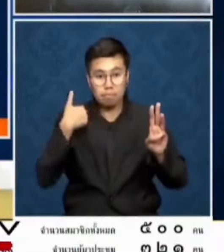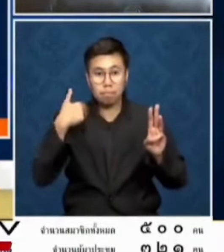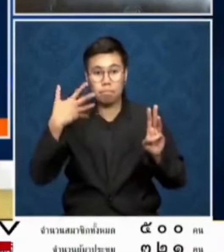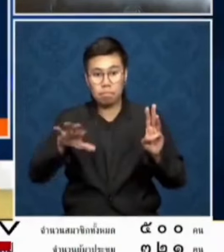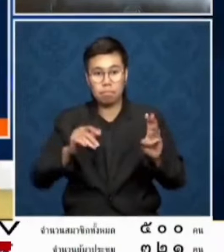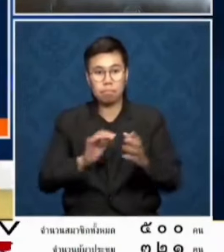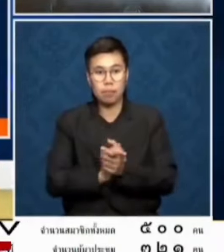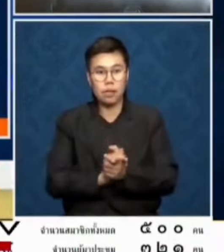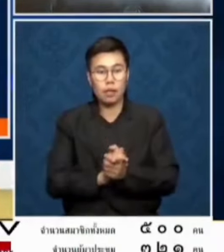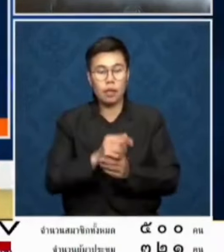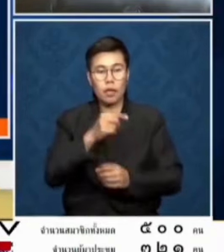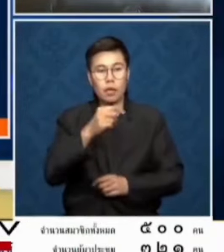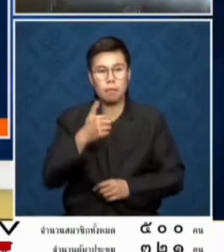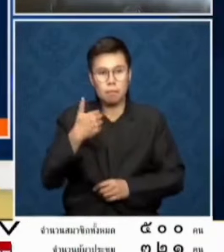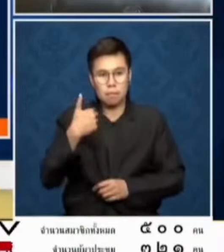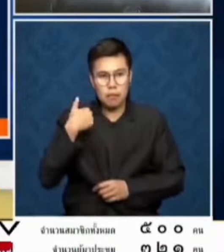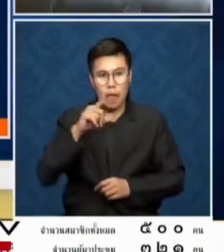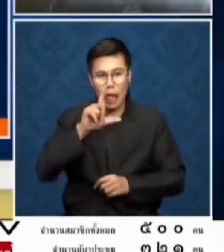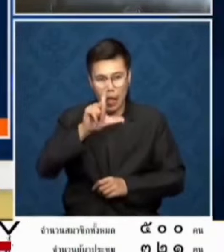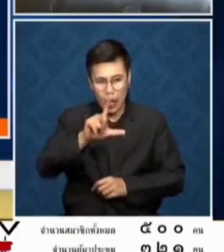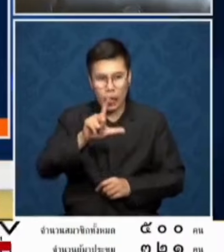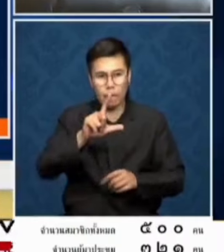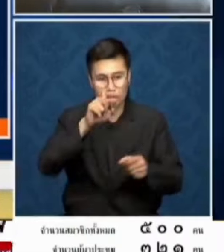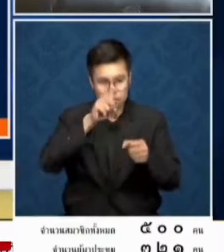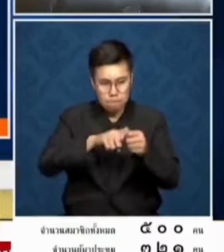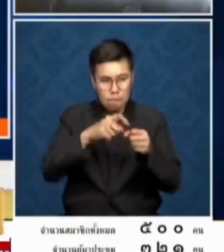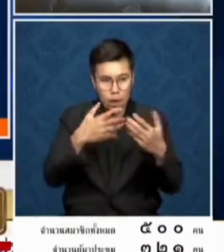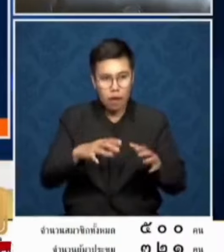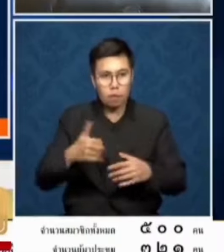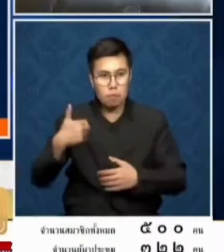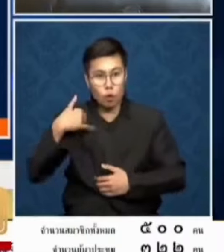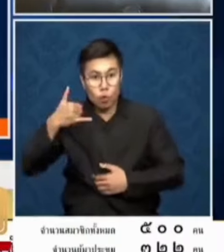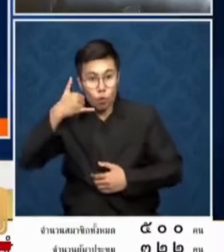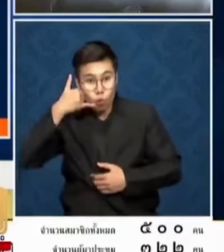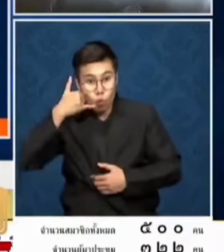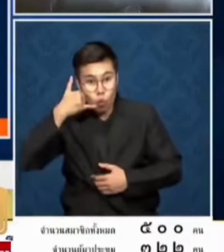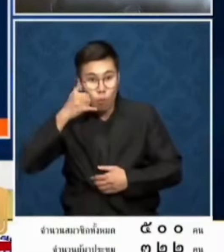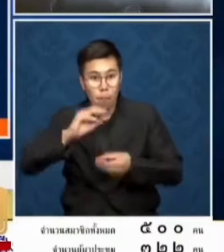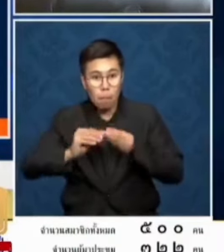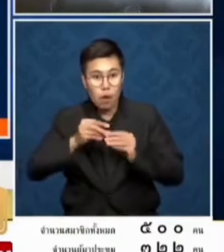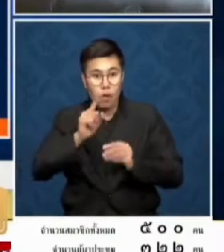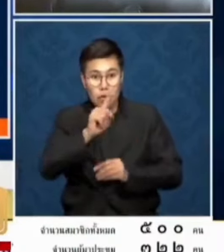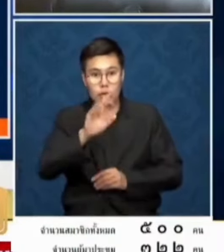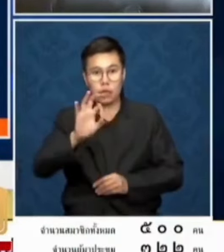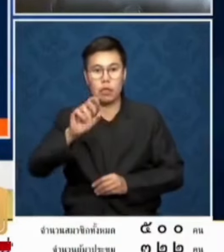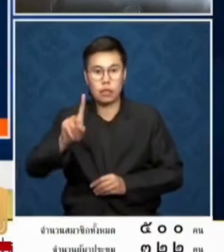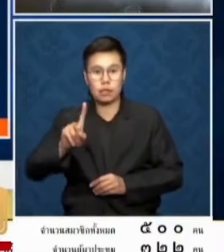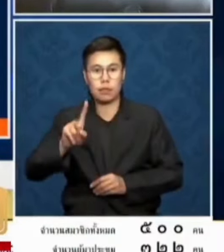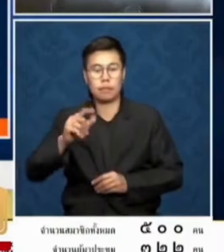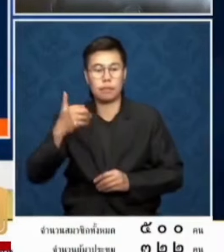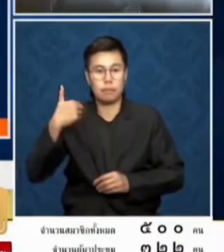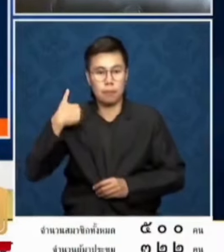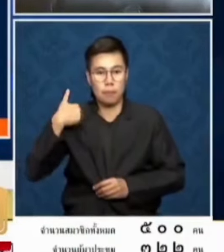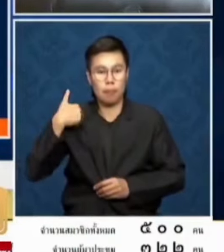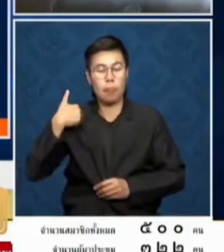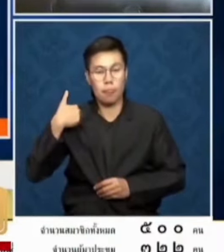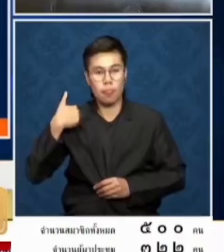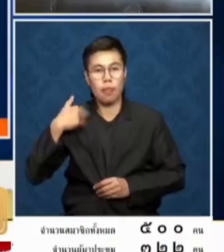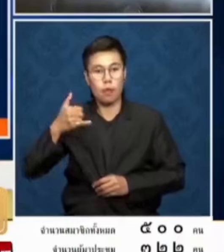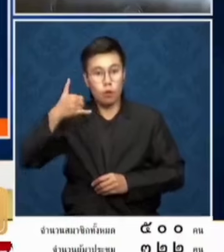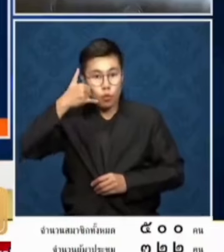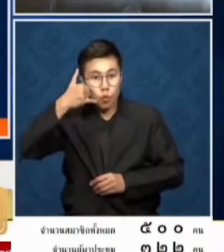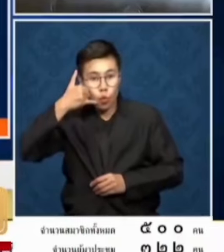ะมิจฉาชีพที่เป็น LINE แอดแล้วนะคะเราต้องเจอมิจฉาชีพที่โทรมาในเบอร์191ด้วยนะคะเพราะฉะนั้นเนี่ยการที่เรามีเบอร์แจ้งเพื่